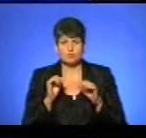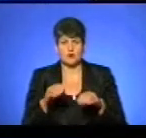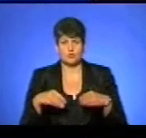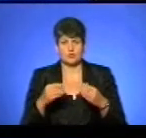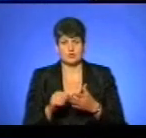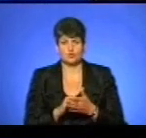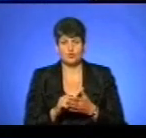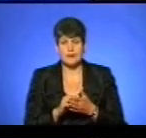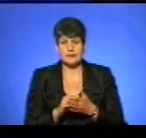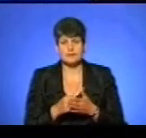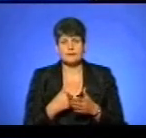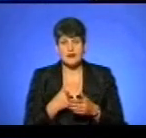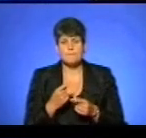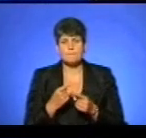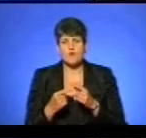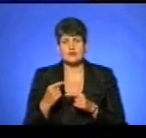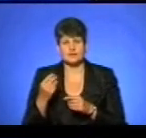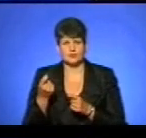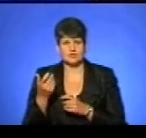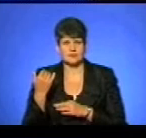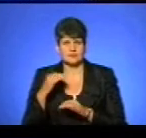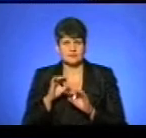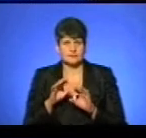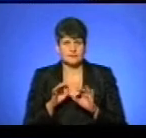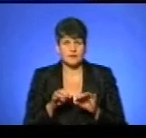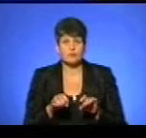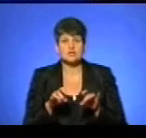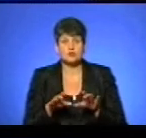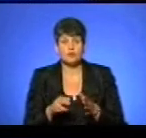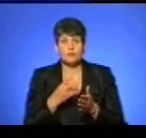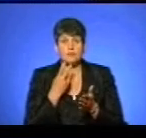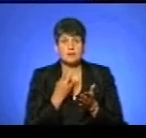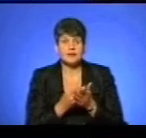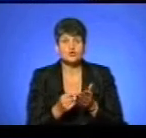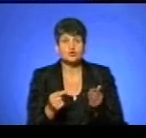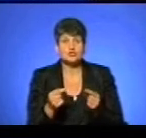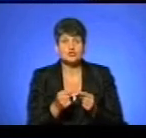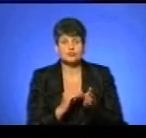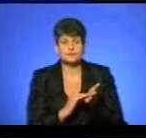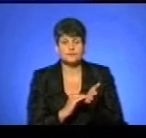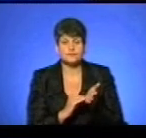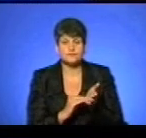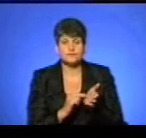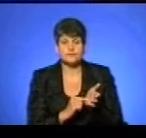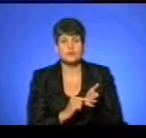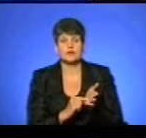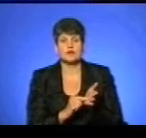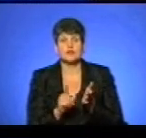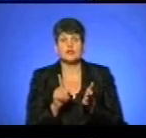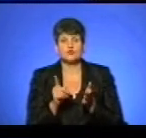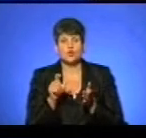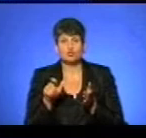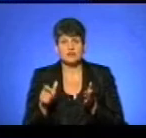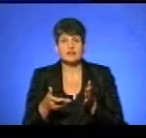документи. Я, знову ж таки, вертаюсь трошки назад. В постанові передбачено чітко. Якщо людина